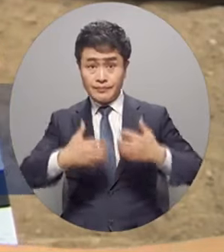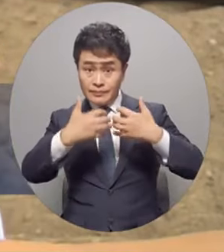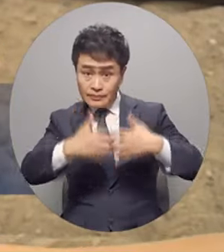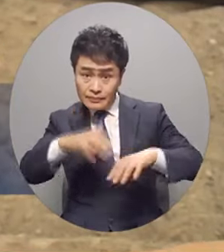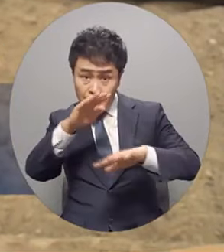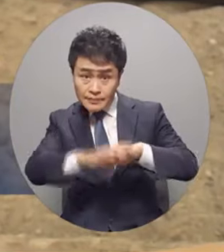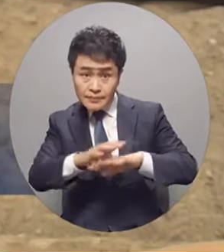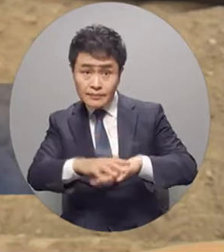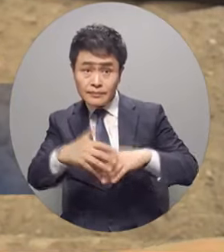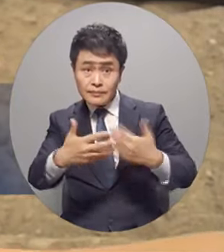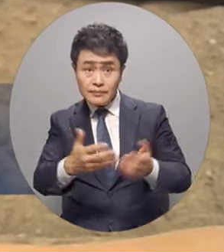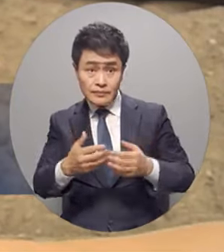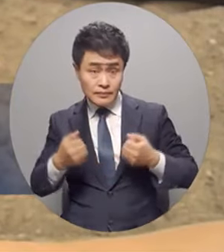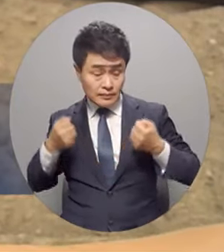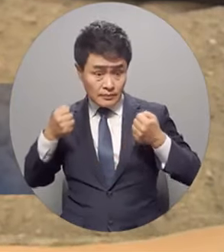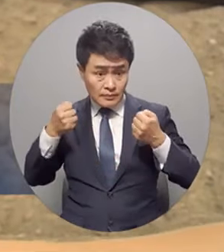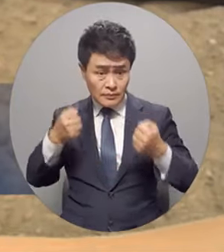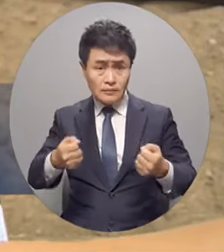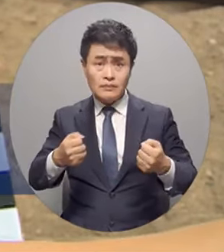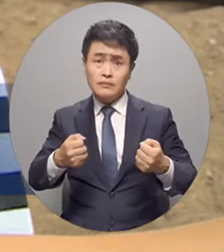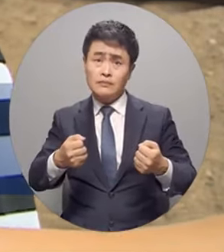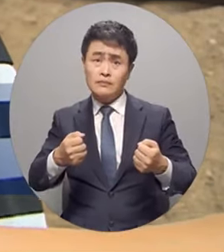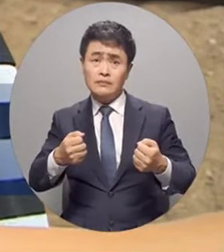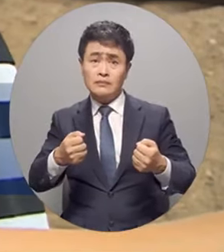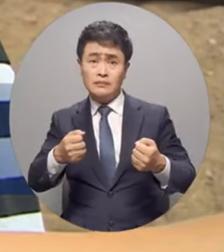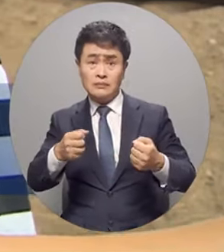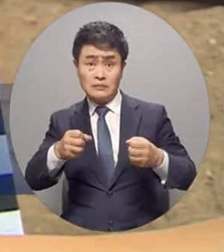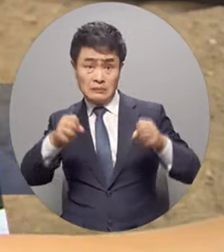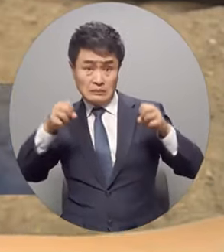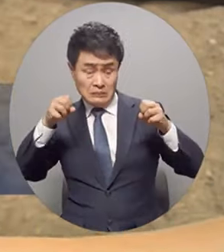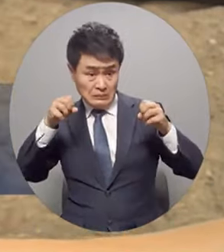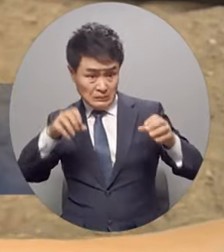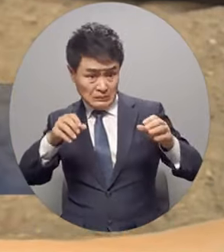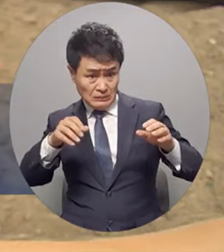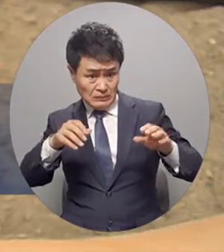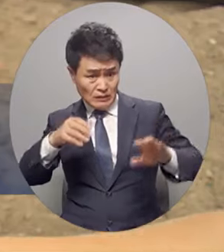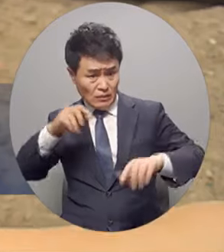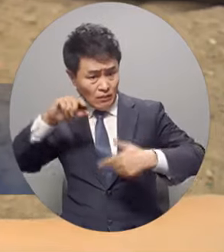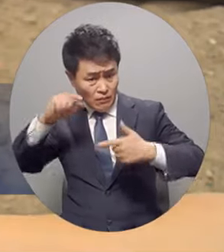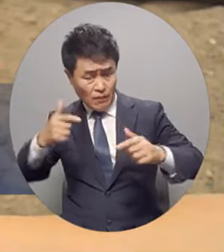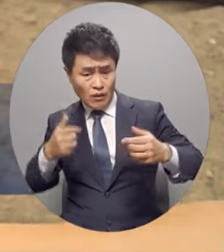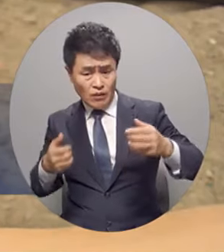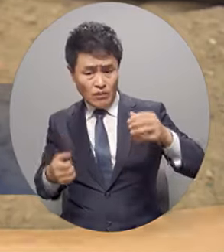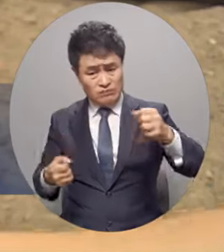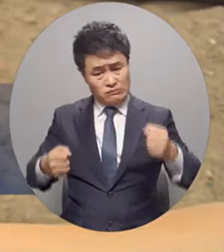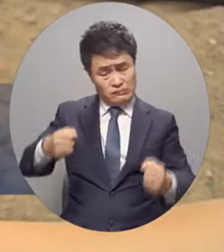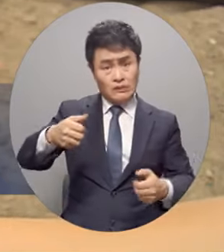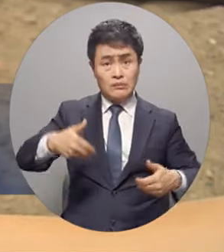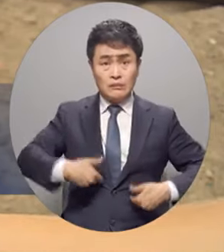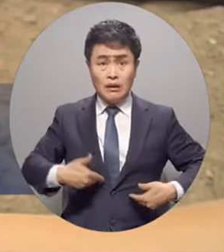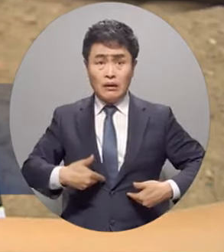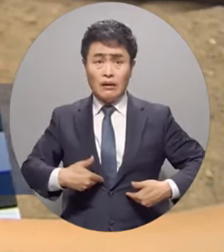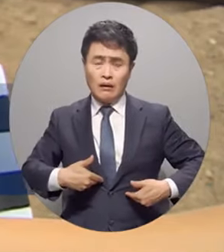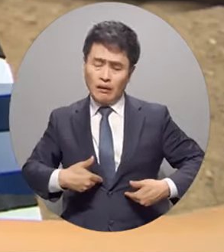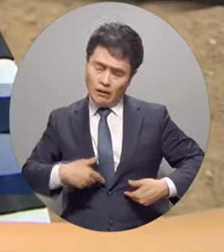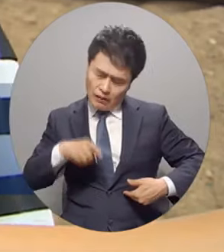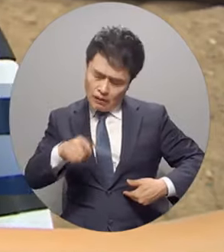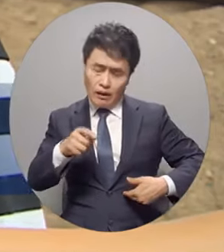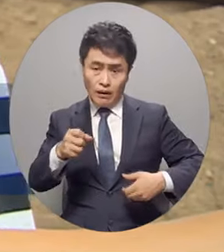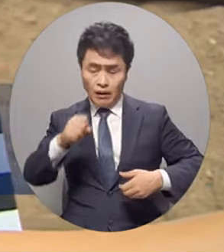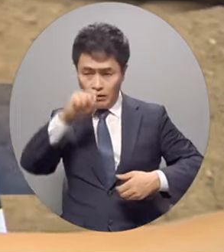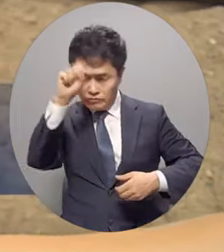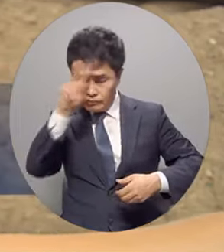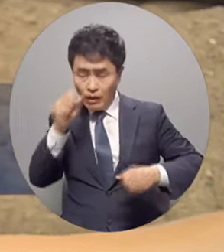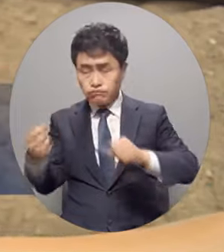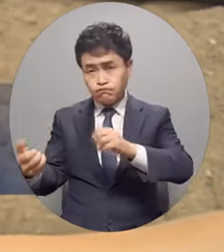거는 내리막에서는 저향을 반대로 조작해야 되는데 사고가 순식간에